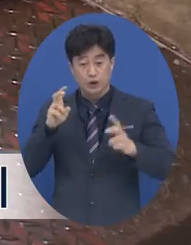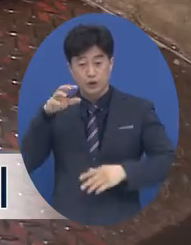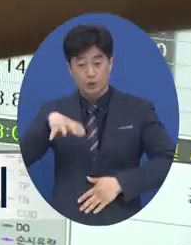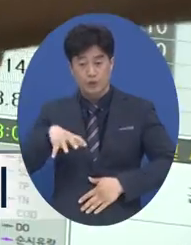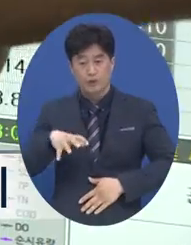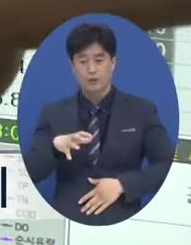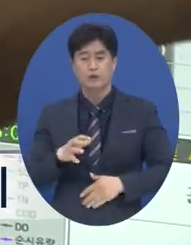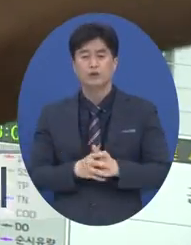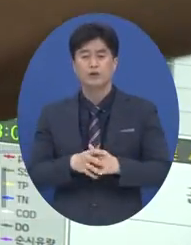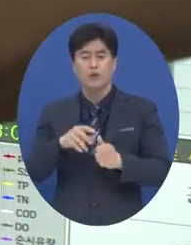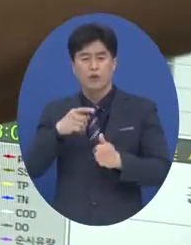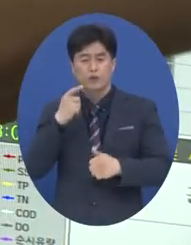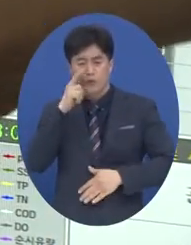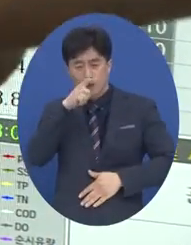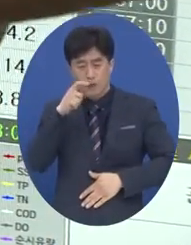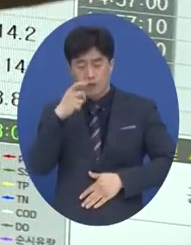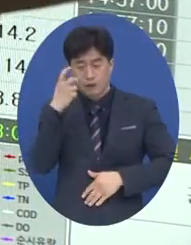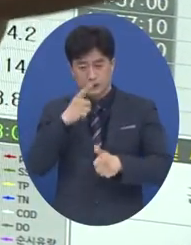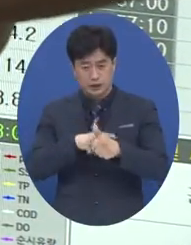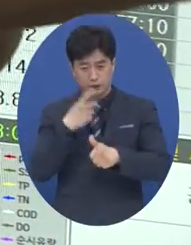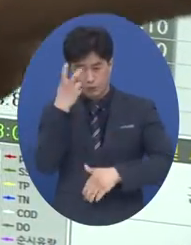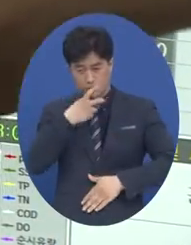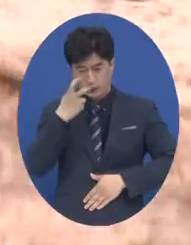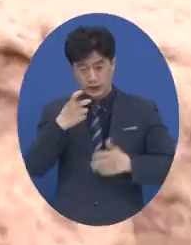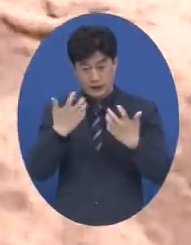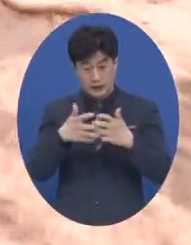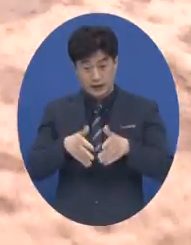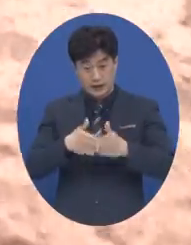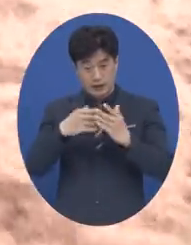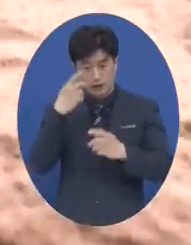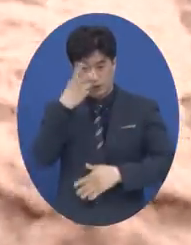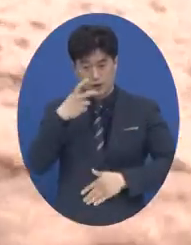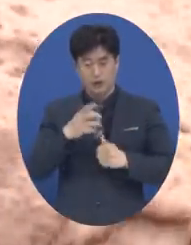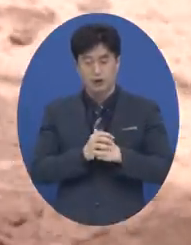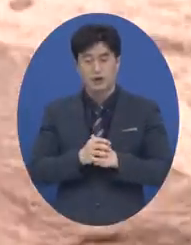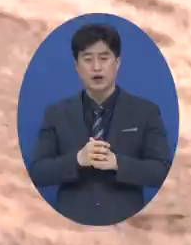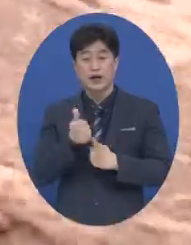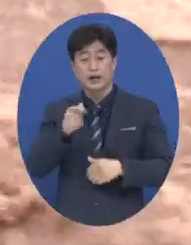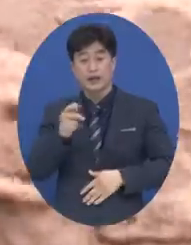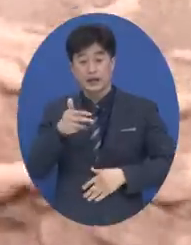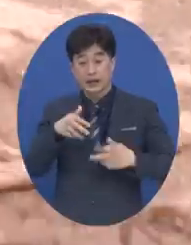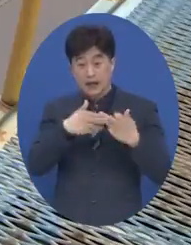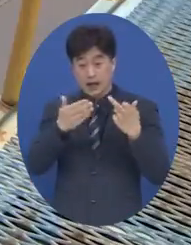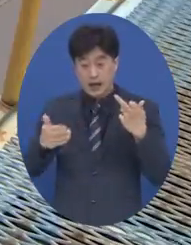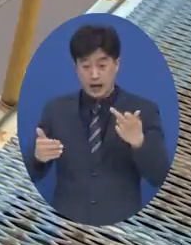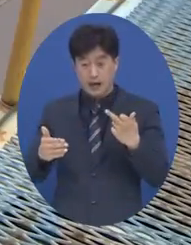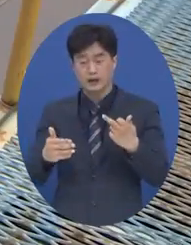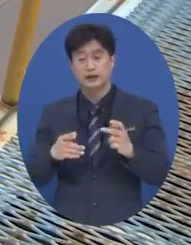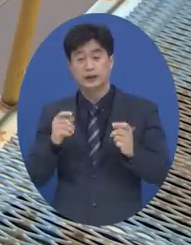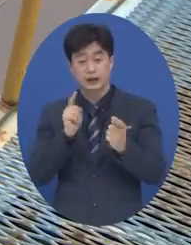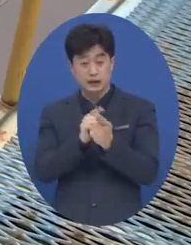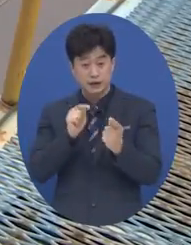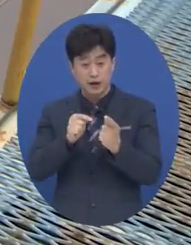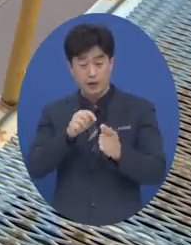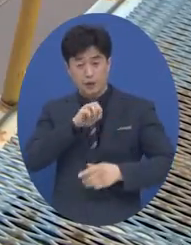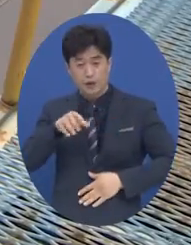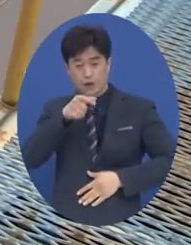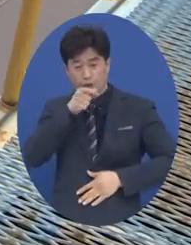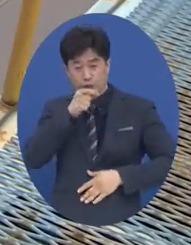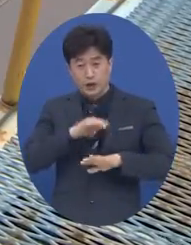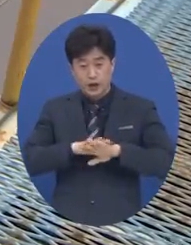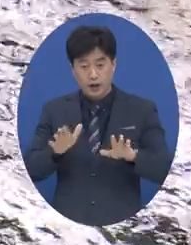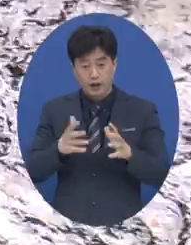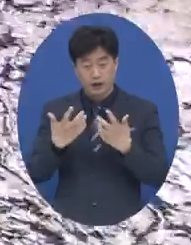자동으로 측정하는 기기를 설치해 관리합니다 한탄강 수 개 업체를 대상으로 폐수처리시설 설치비와